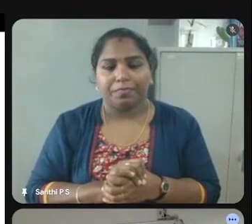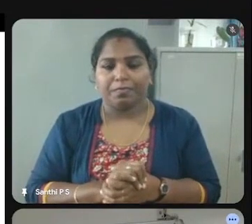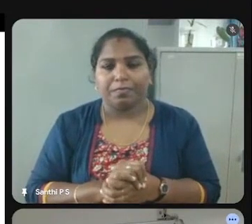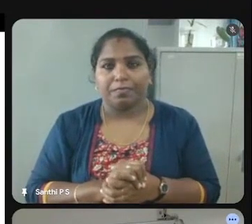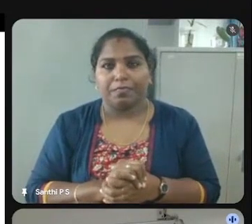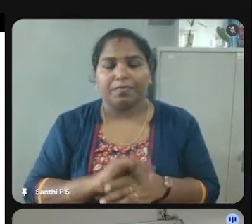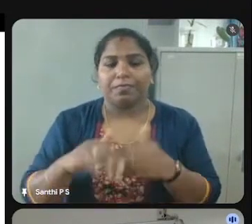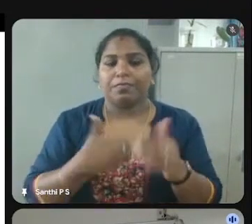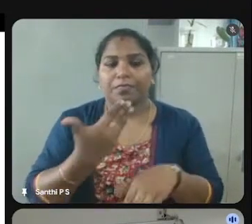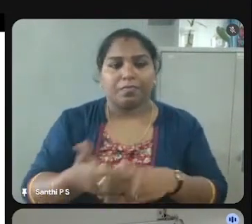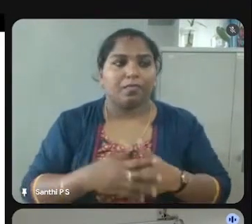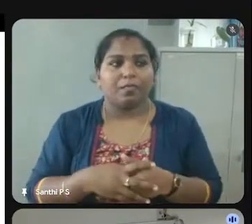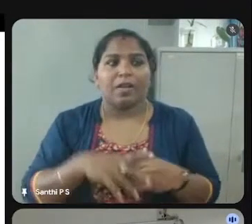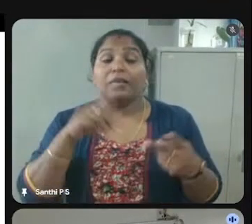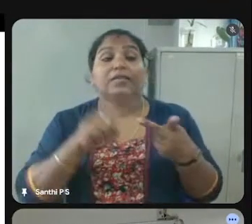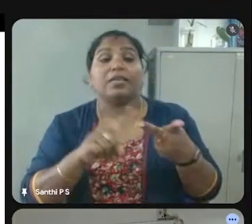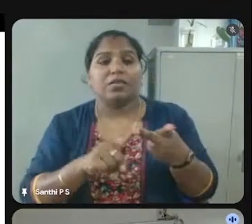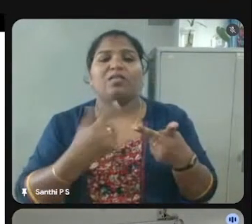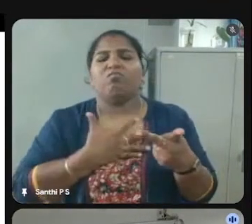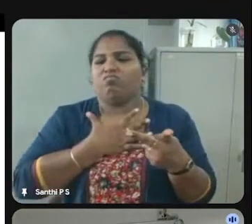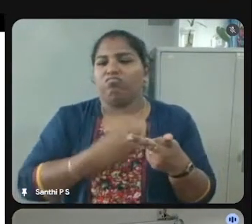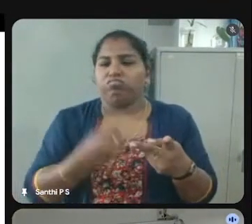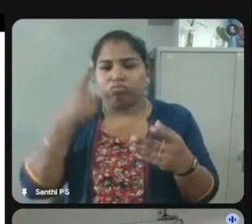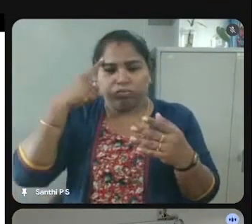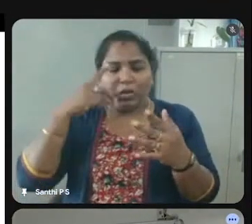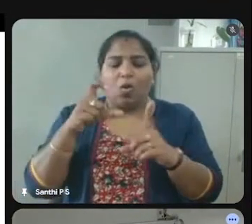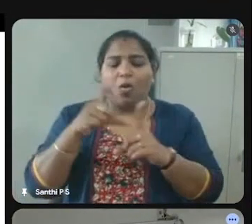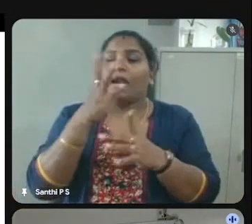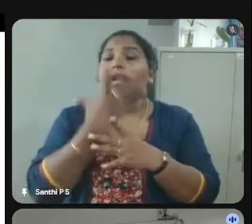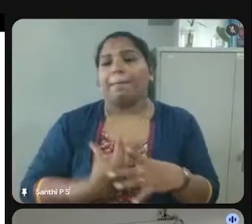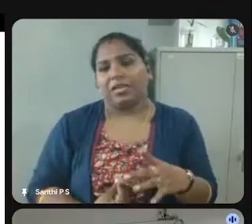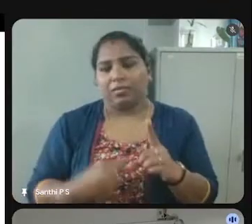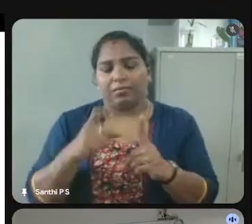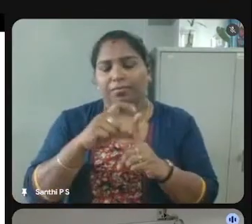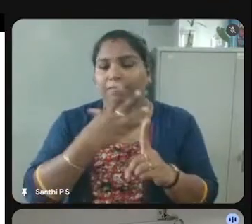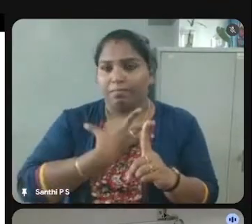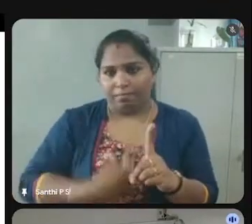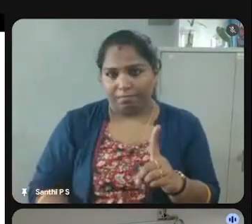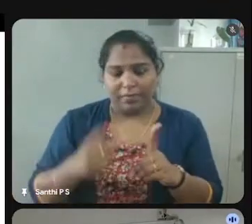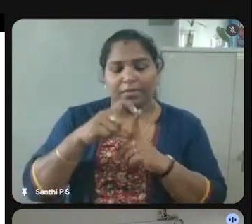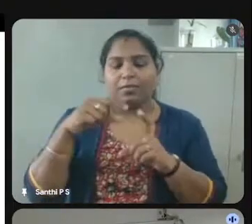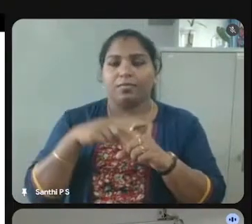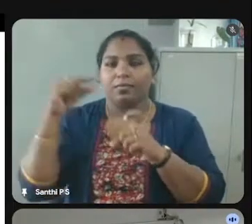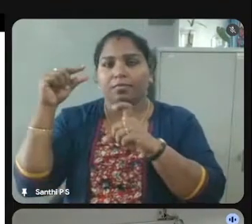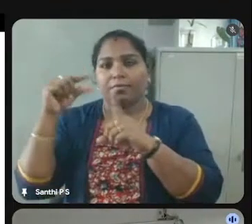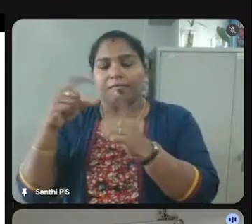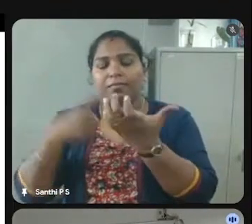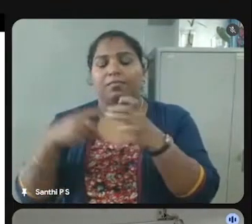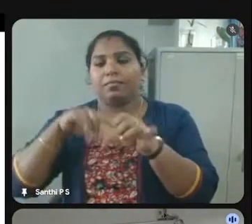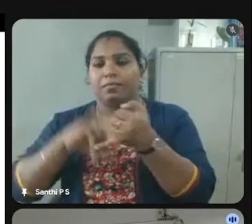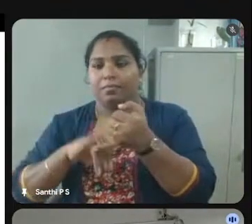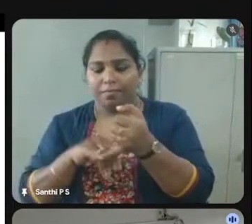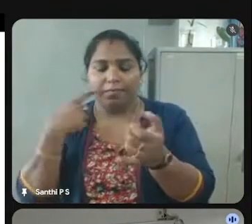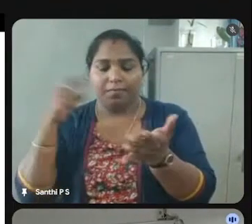ഉണ്ടാവാറുണ്ട്. പിന്നീട് വരുന്നത് വിഷാദമാണ്, ഡിപ്രഷൻ എന്ന് നമ്മൾ പറയുന്നത്. അത് നിരന്തരം എപ്പോഴും സങ്കടമാണ്. കുട്ടിക്ക് ഇത്